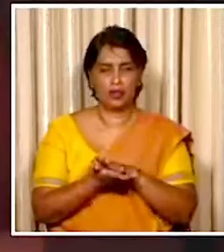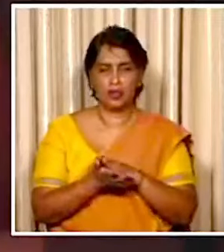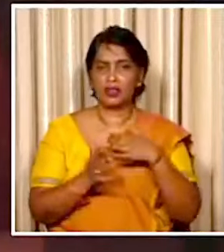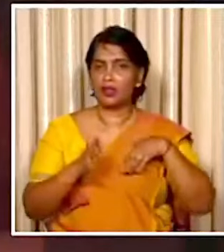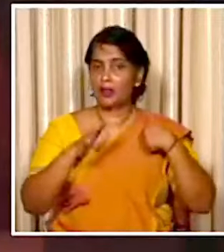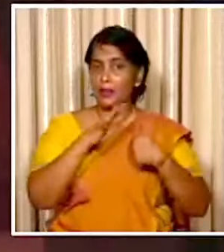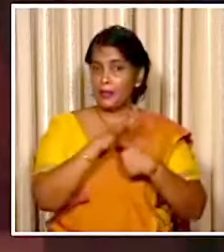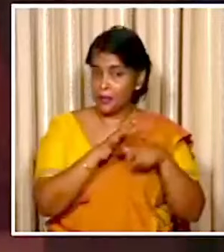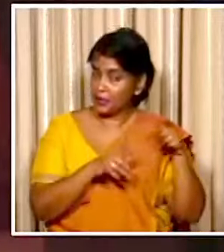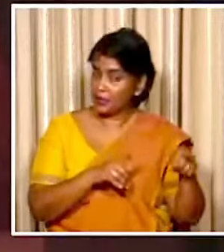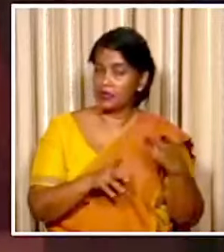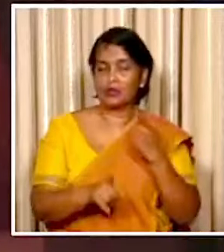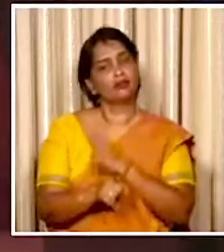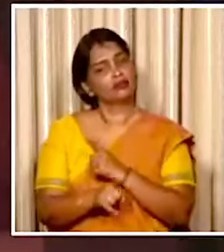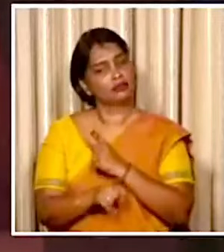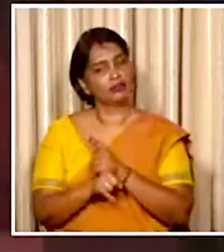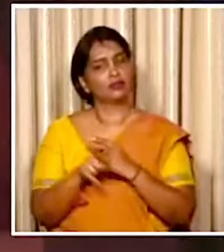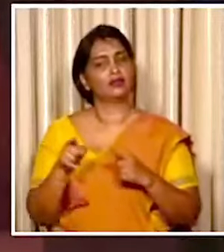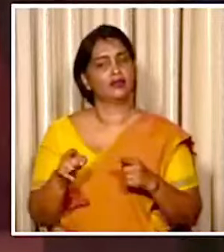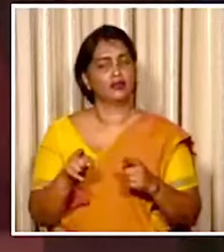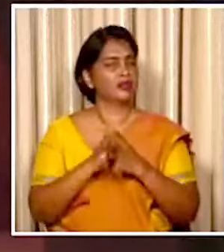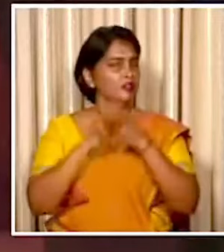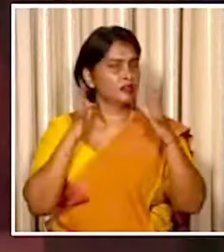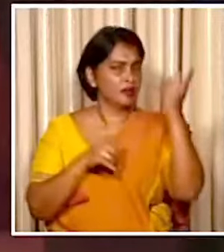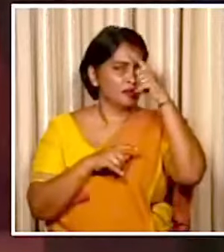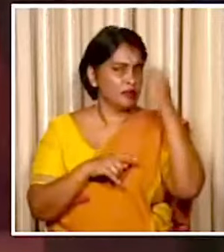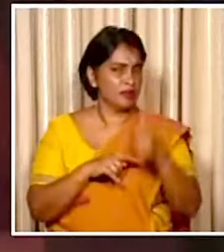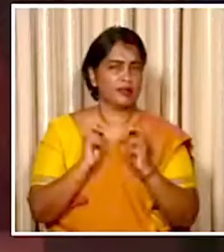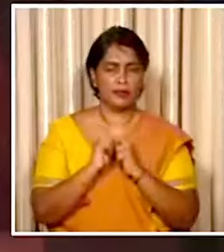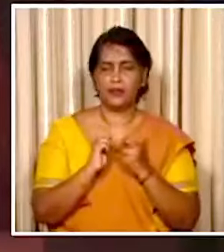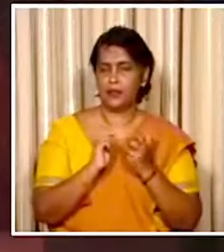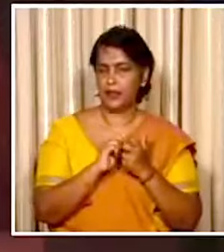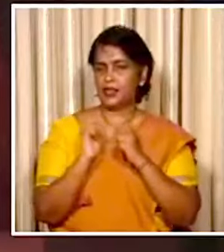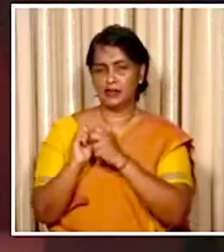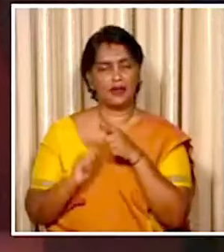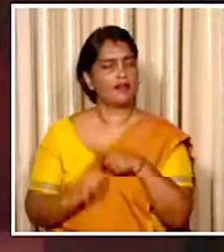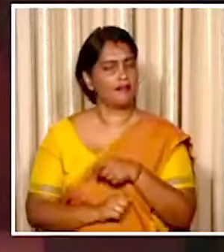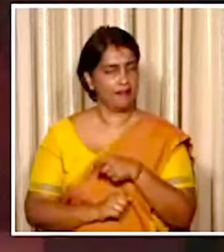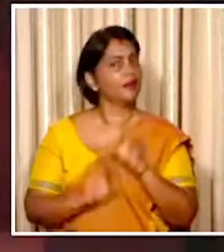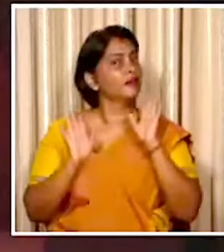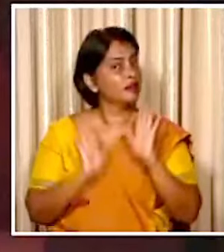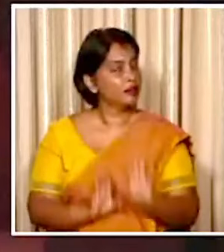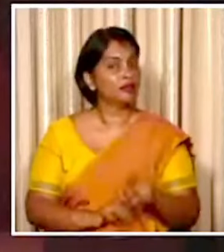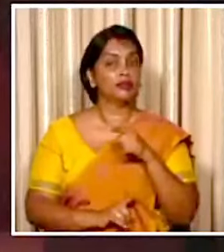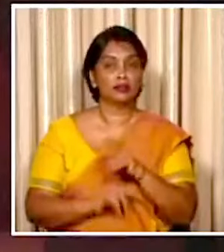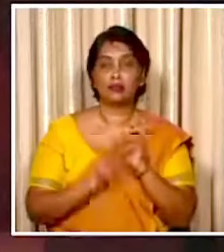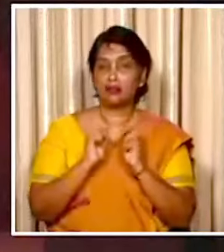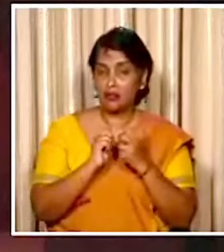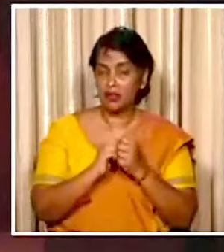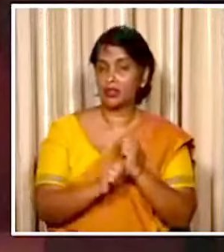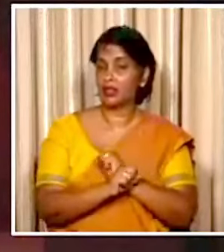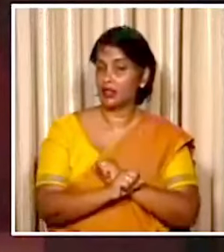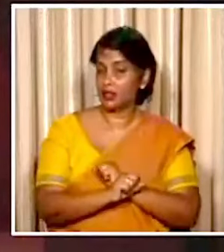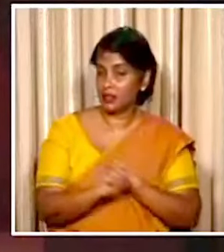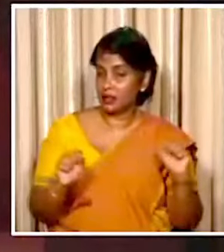විදුහල්පති ක්ෂේත්‍රයේත් ගුරු ක්ෂේත්‍රයේත් බරපතල වැටුප් විෂමතාවයක් තිබෙනවා. හැබැයි එහෙම ගැටලුවක් නැති